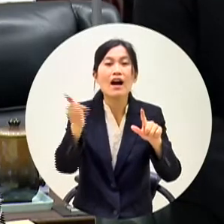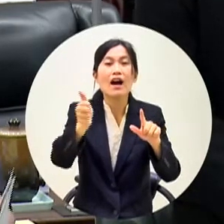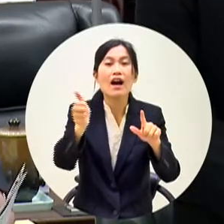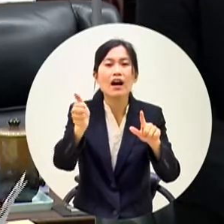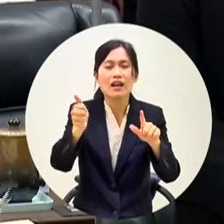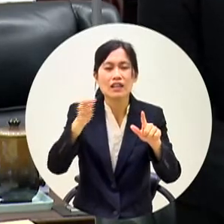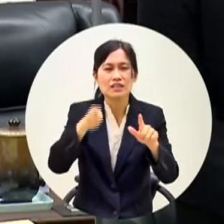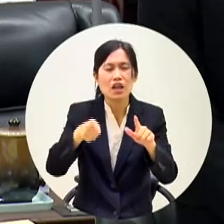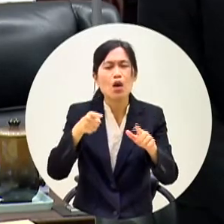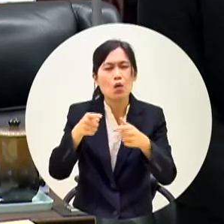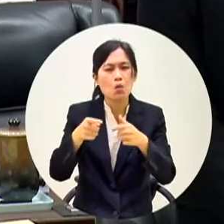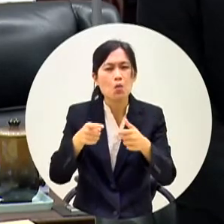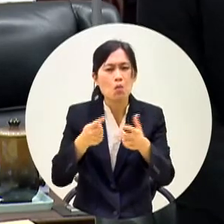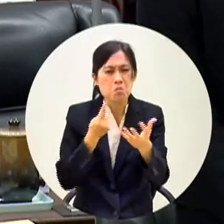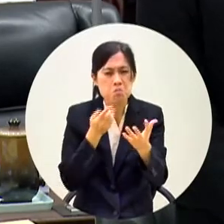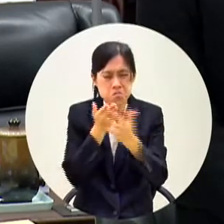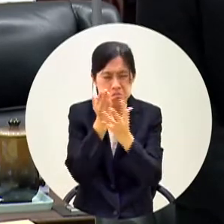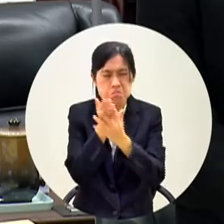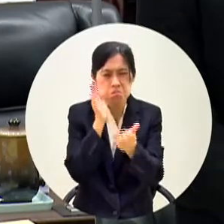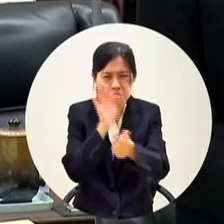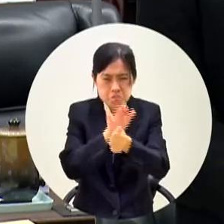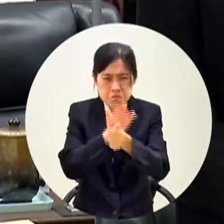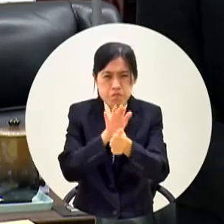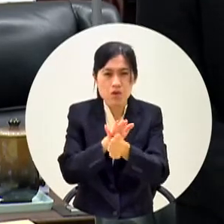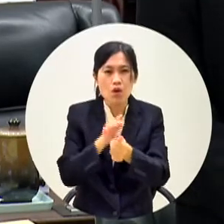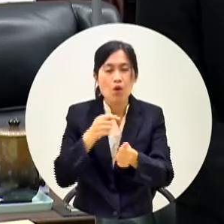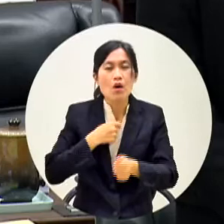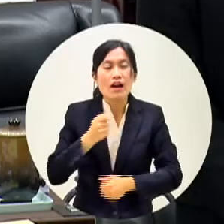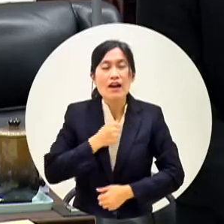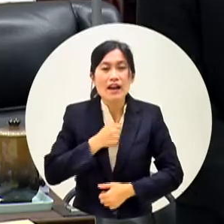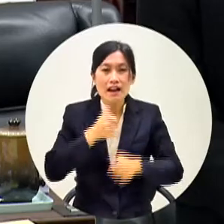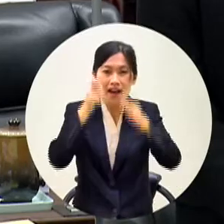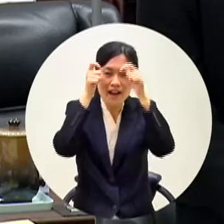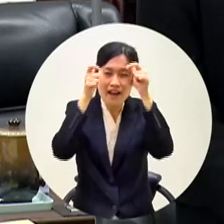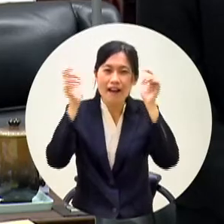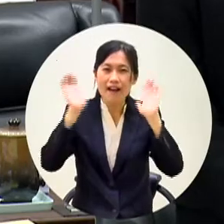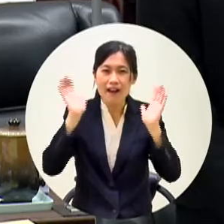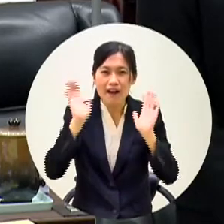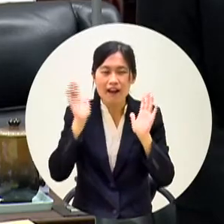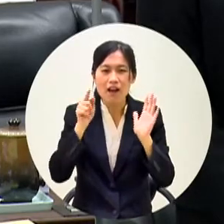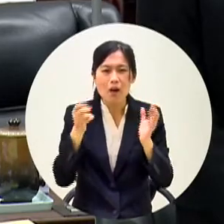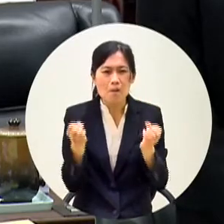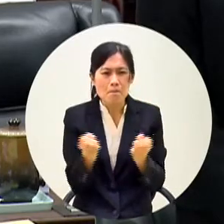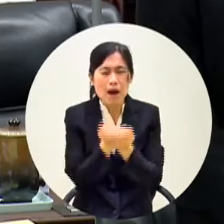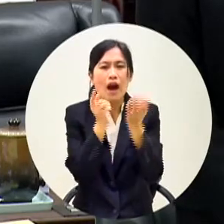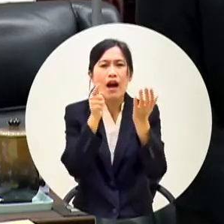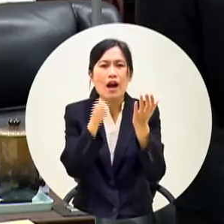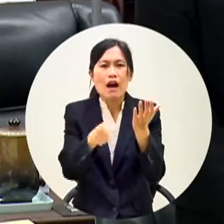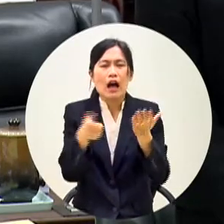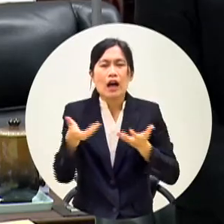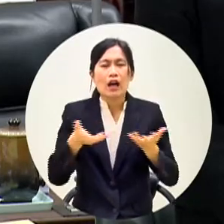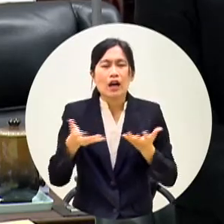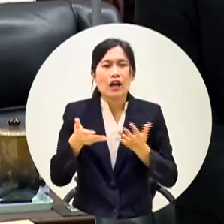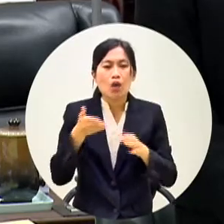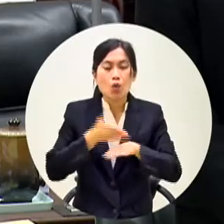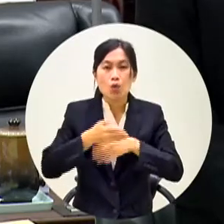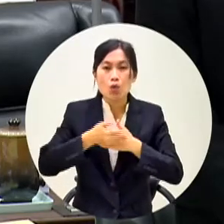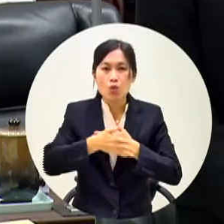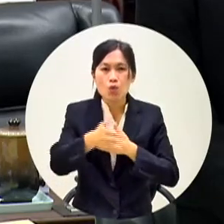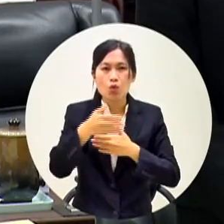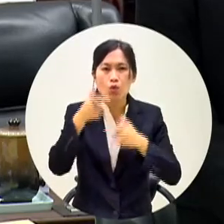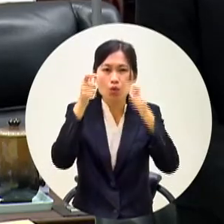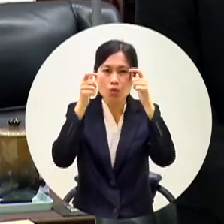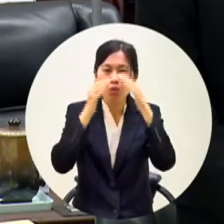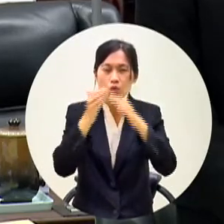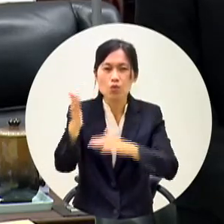实从这件事情，我们可以知道说，高雄的孩子发生这个事情，我觉得这个过程当中，我们高雄市政府应